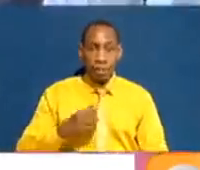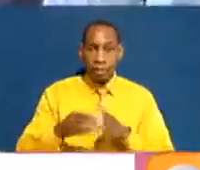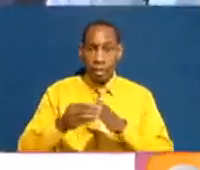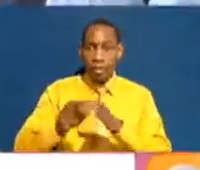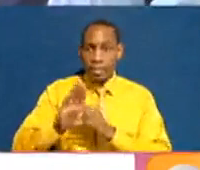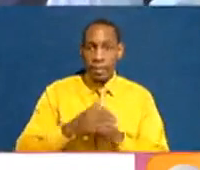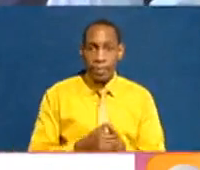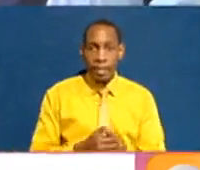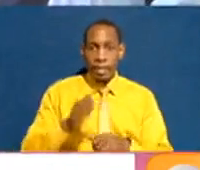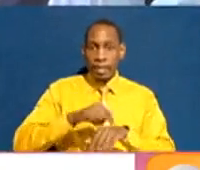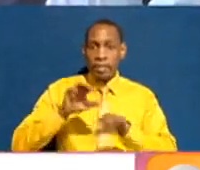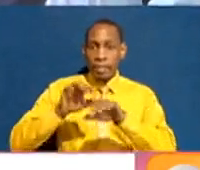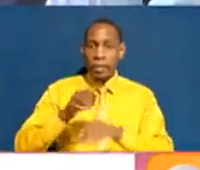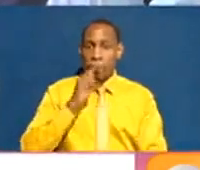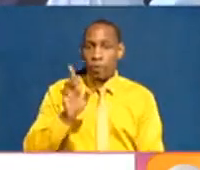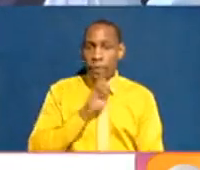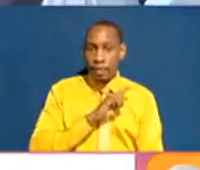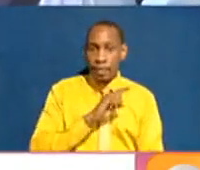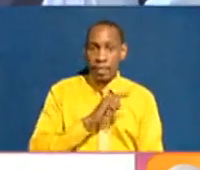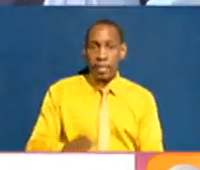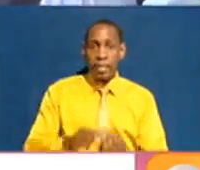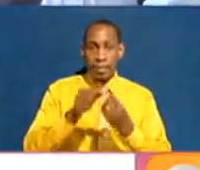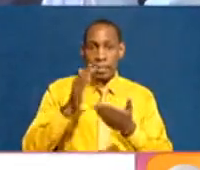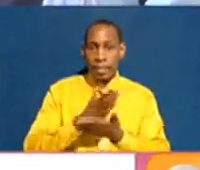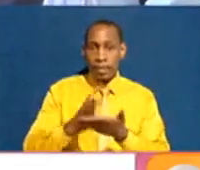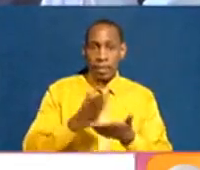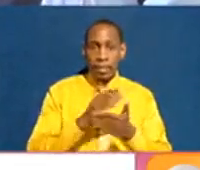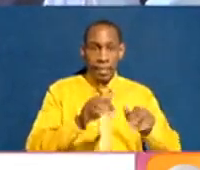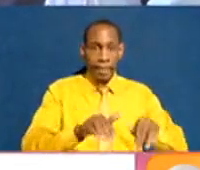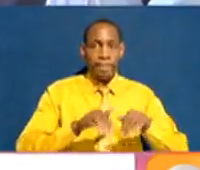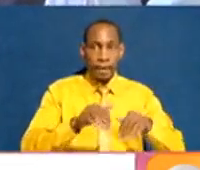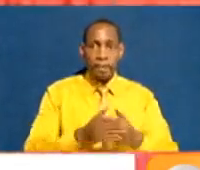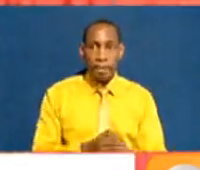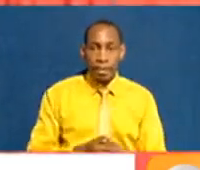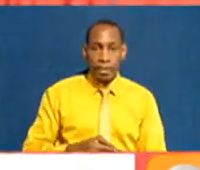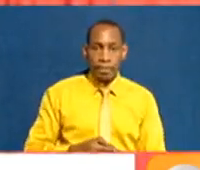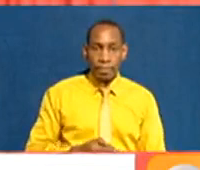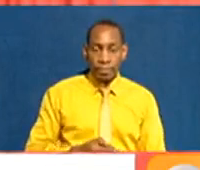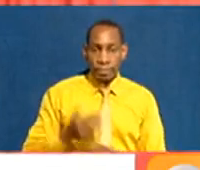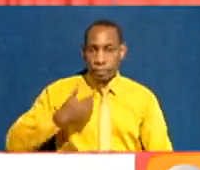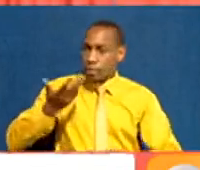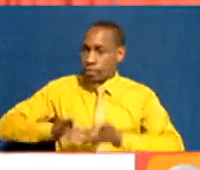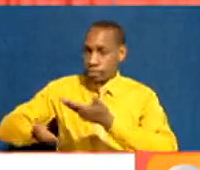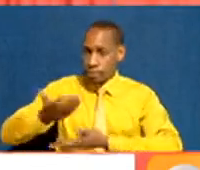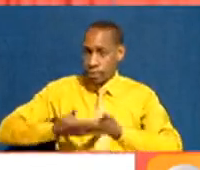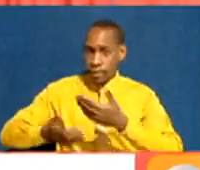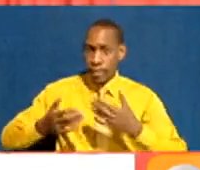wake punde tu atakapoapishwa, haswa kwenye sekta ya kilimo. Nimeketi chini na watu wa wizara ya